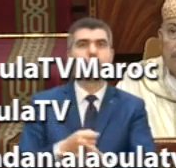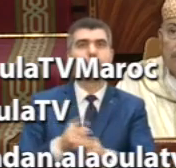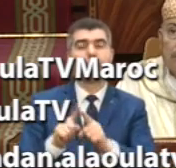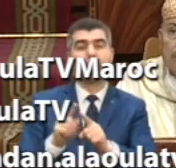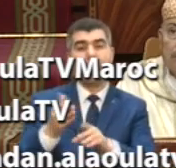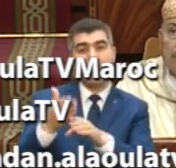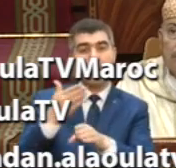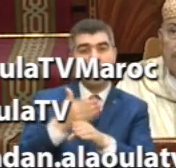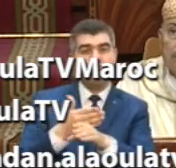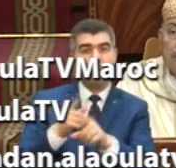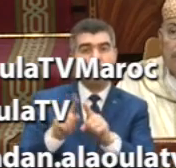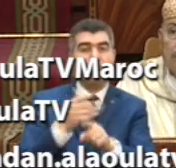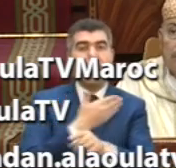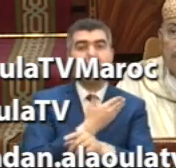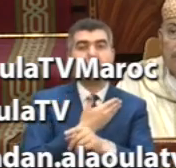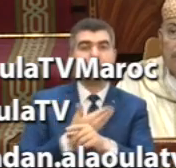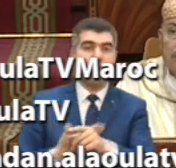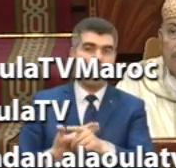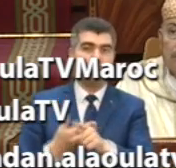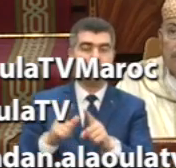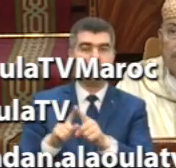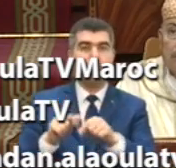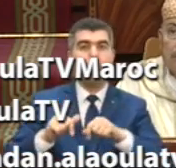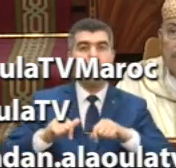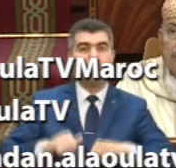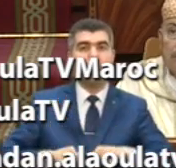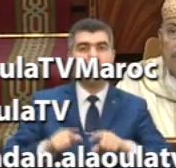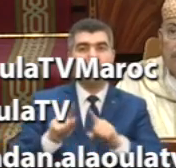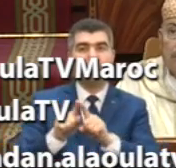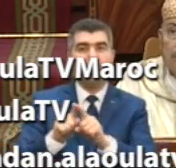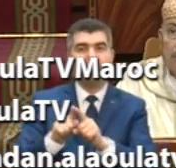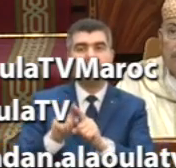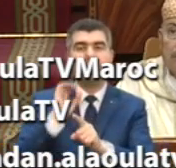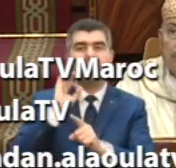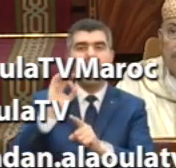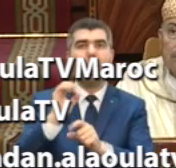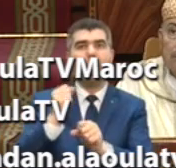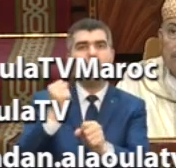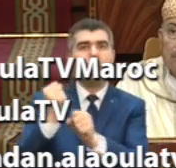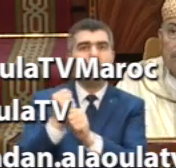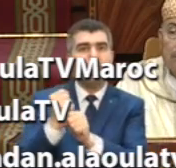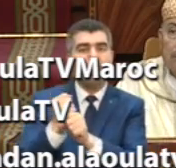كالكتاب العامون ديال الوزارات كانوا إداريين، وهما اللي